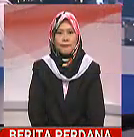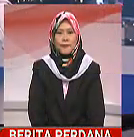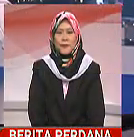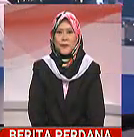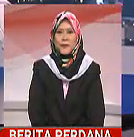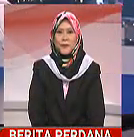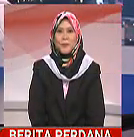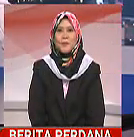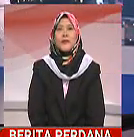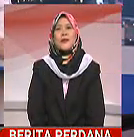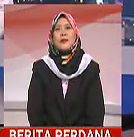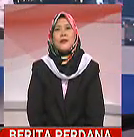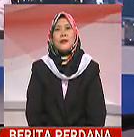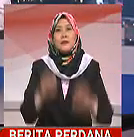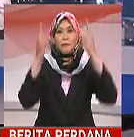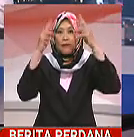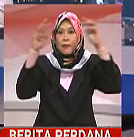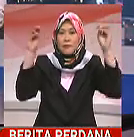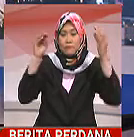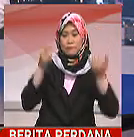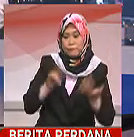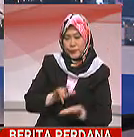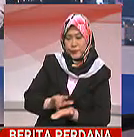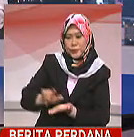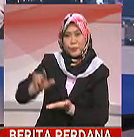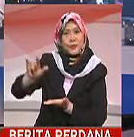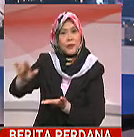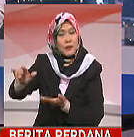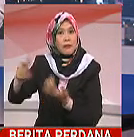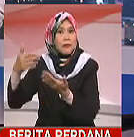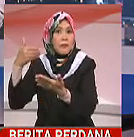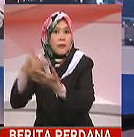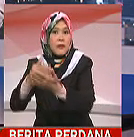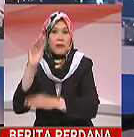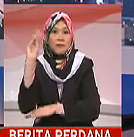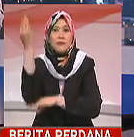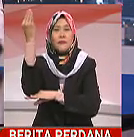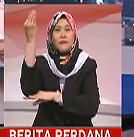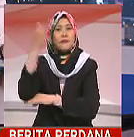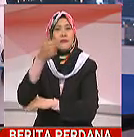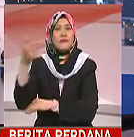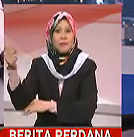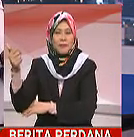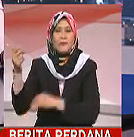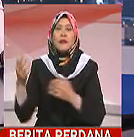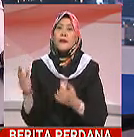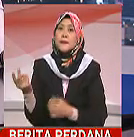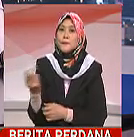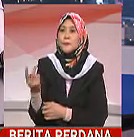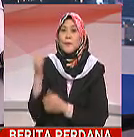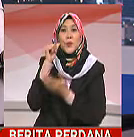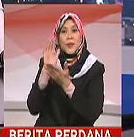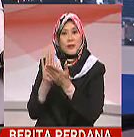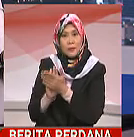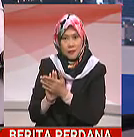Perdana Menteri Tuan Sri Muhyiddin Yassin tiba di Jakarta untuk lawatan ringkas ke Indonesia. Ketibaan beliau bersama isteri Puan